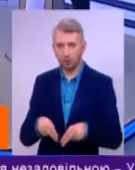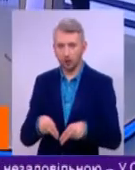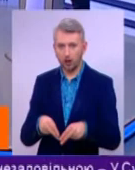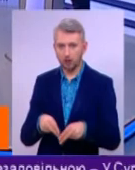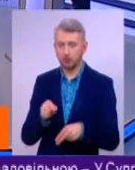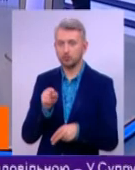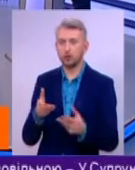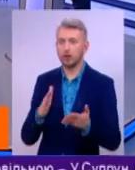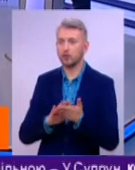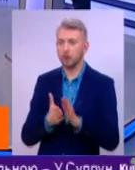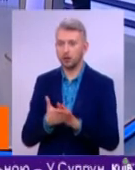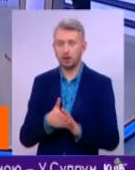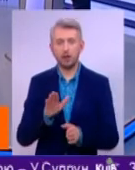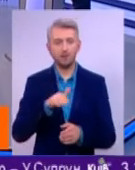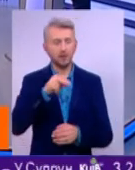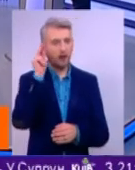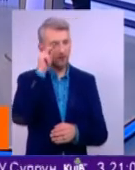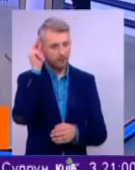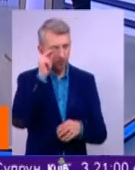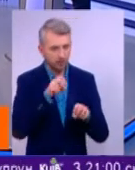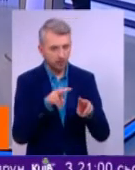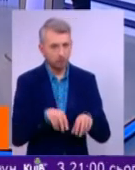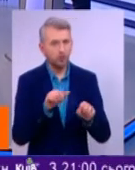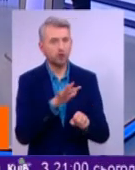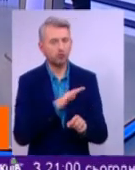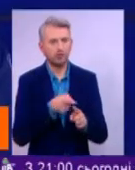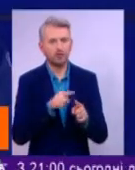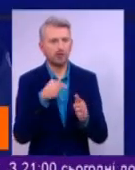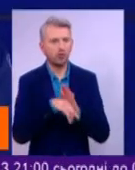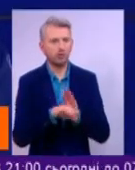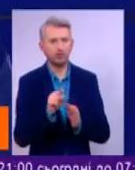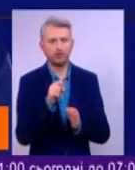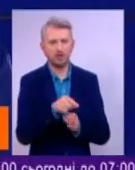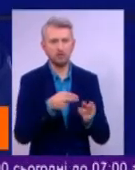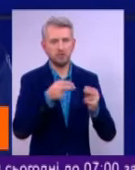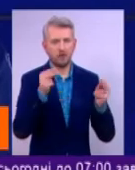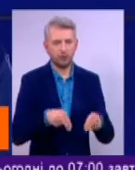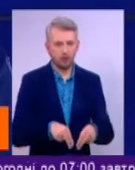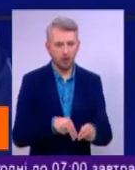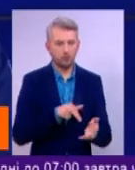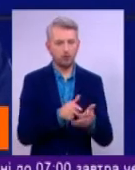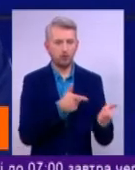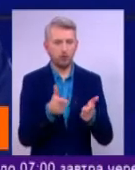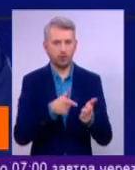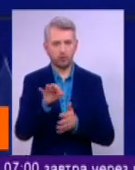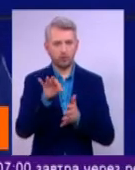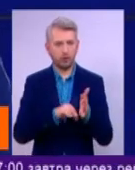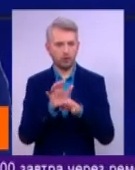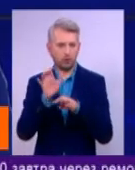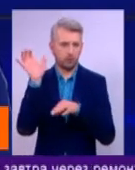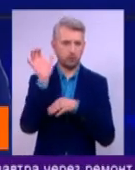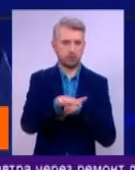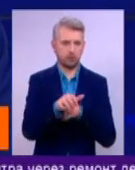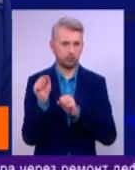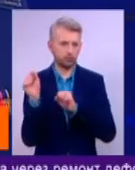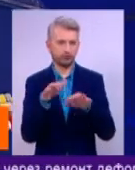тут яка ситуація? Після навчання може бути, це не означає, що він підписав контракт, прийшов в підготовку і одразу буде кинутий